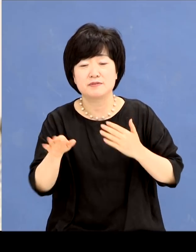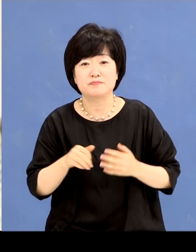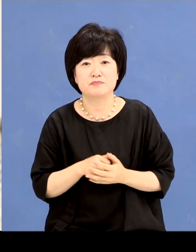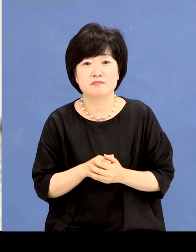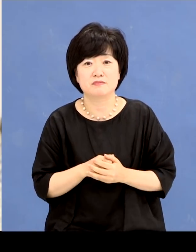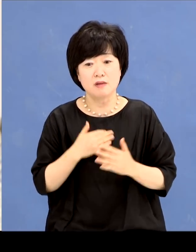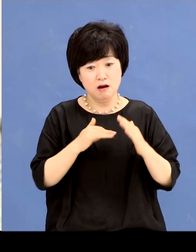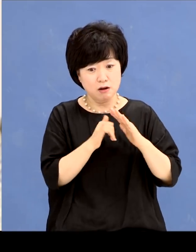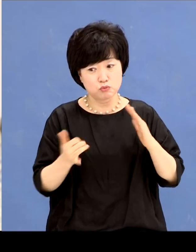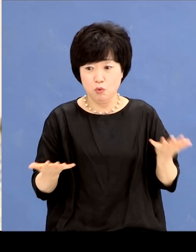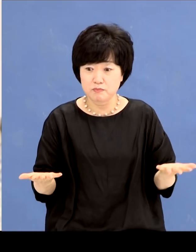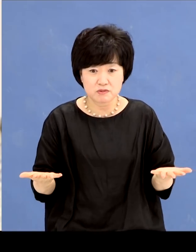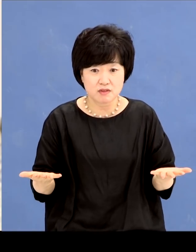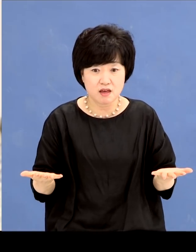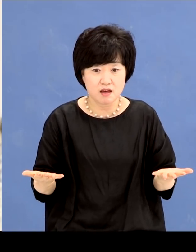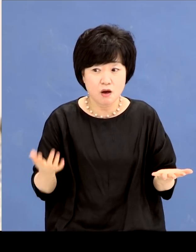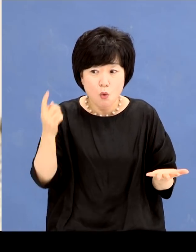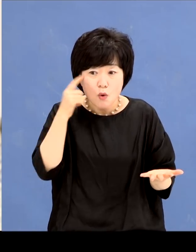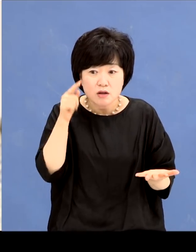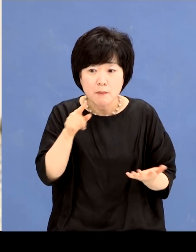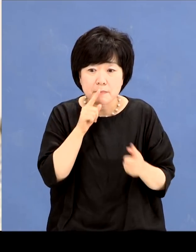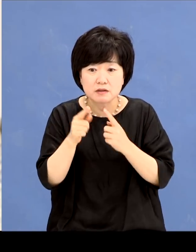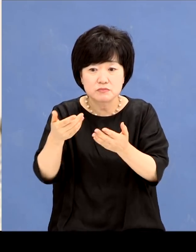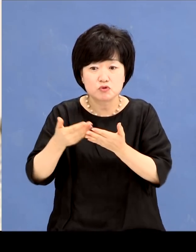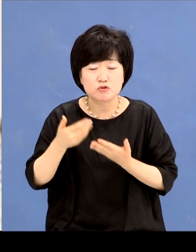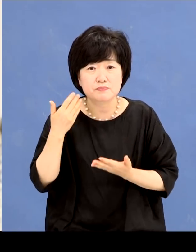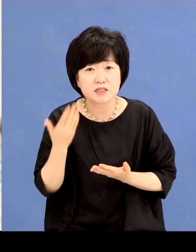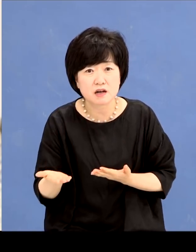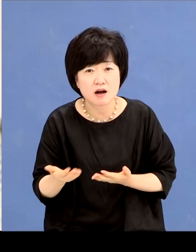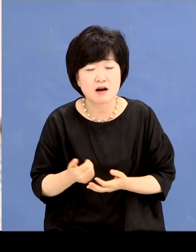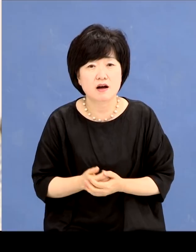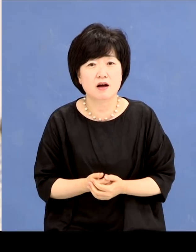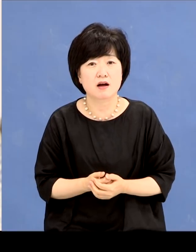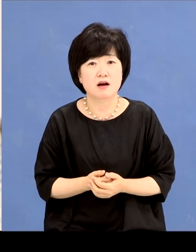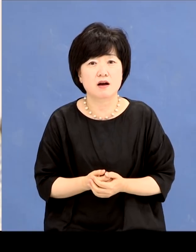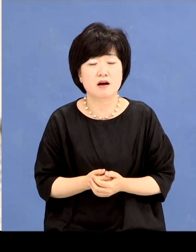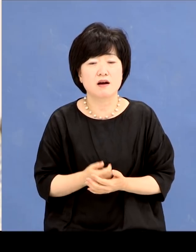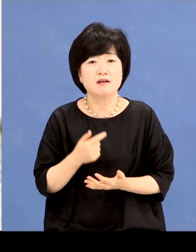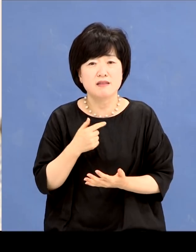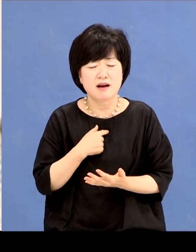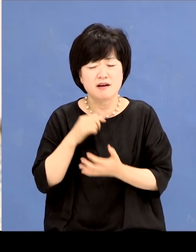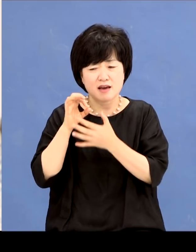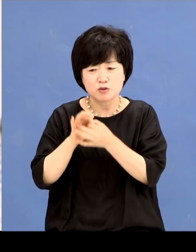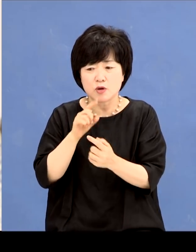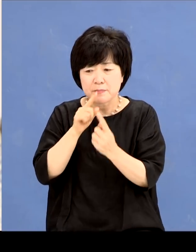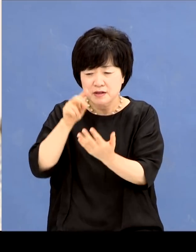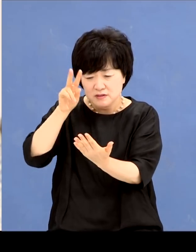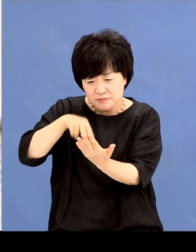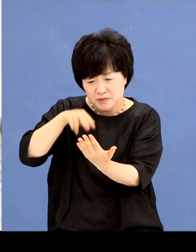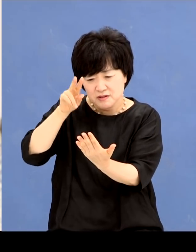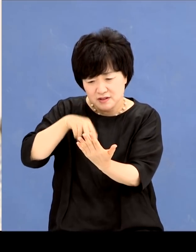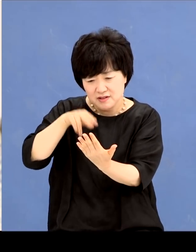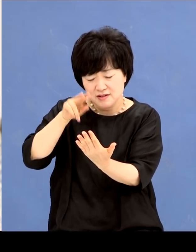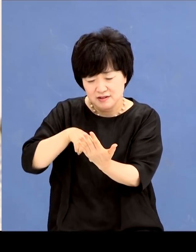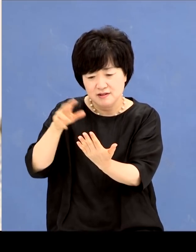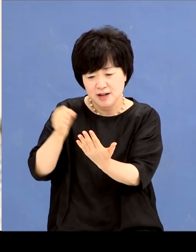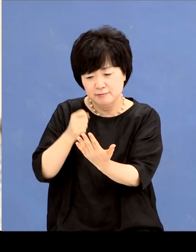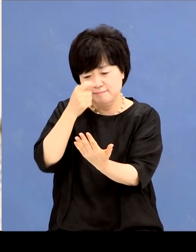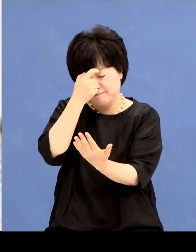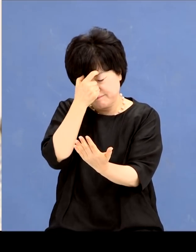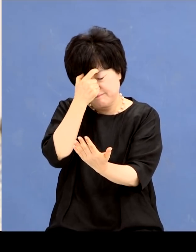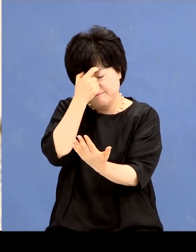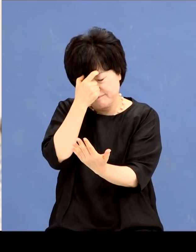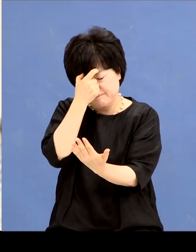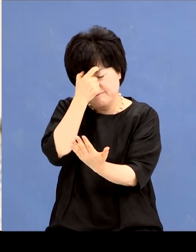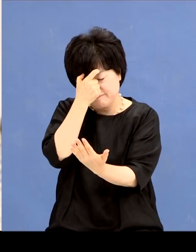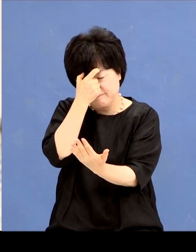하나님, 저는 가족이 없는데 왜 저에게 이런 말씀을 주셨나요? 네. 그래서 제가 계속해서 그 말씀을 두고 하나님께 기도를